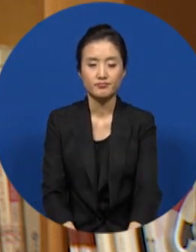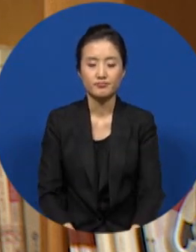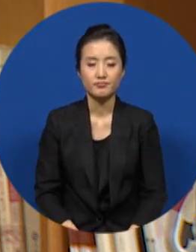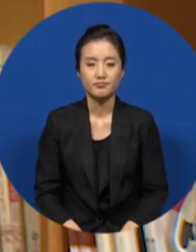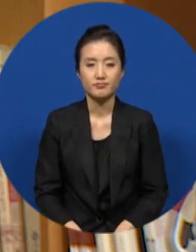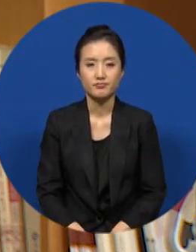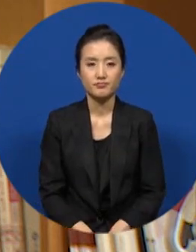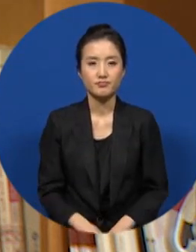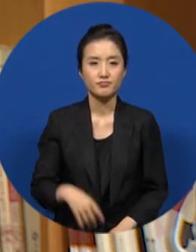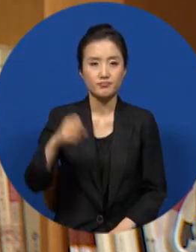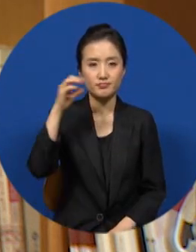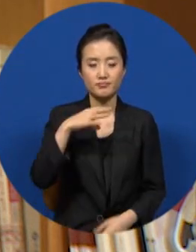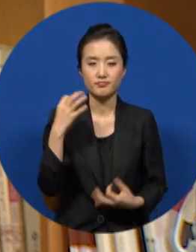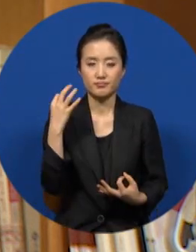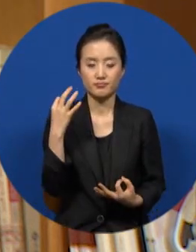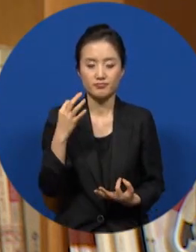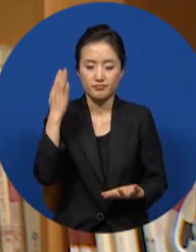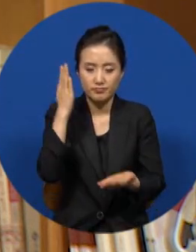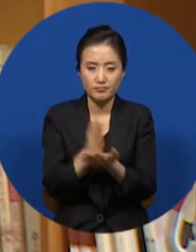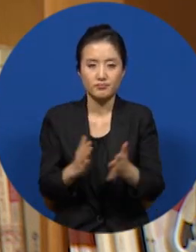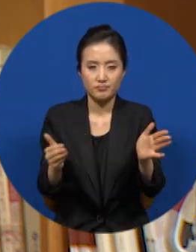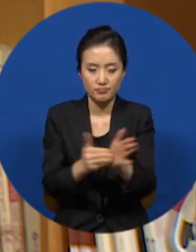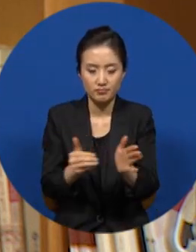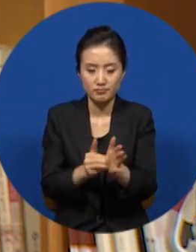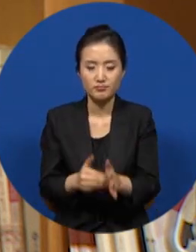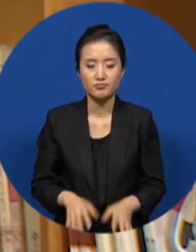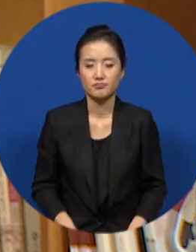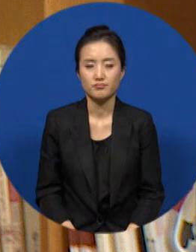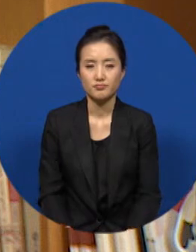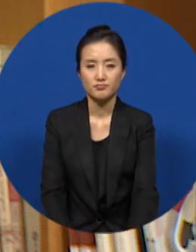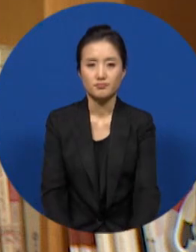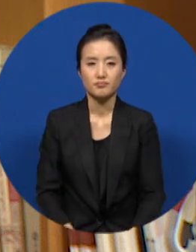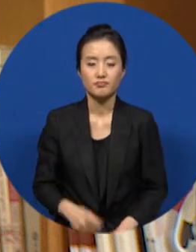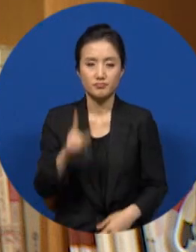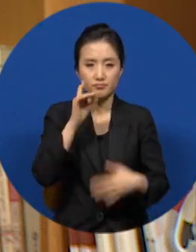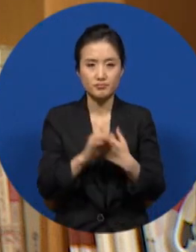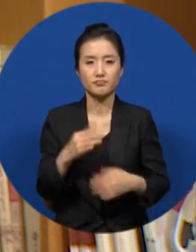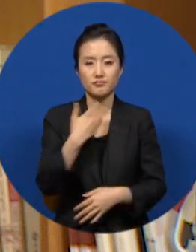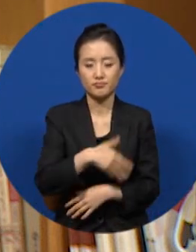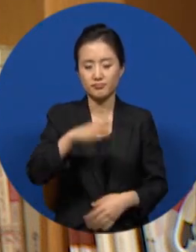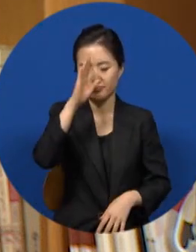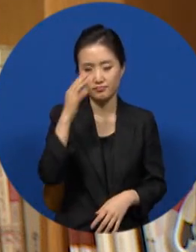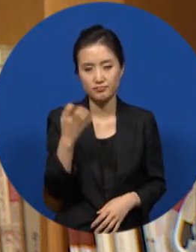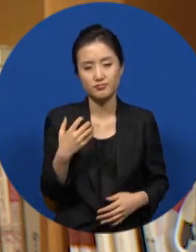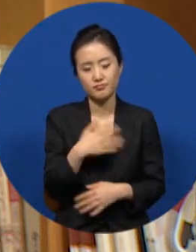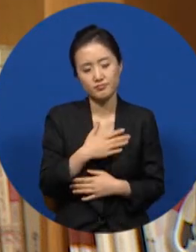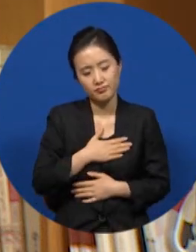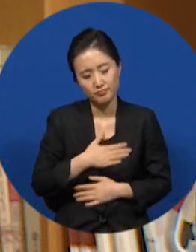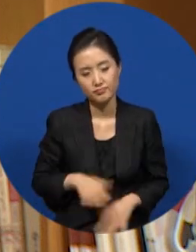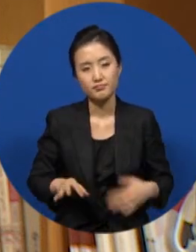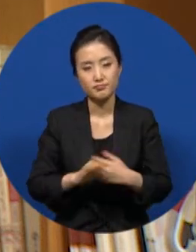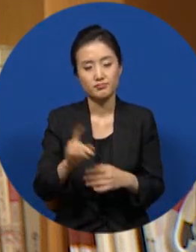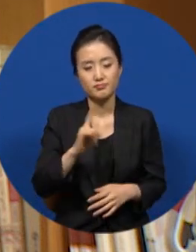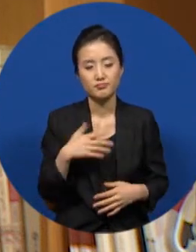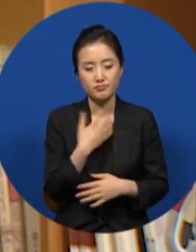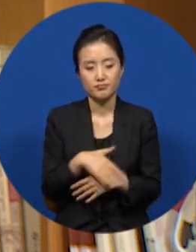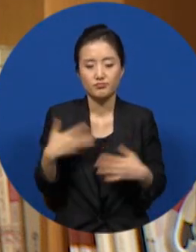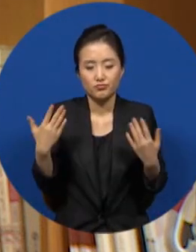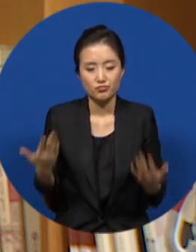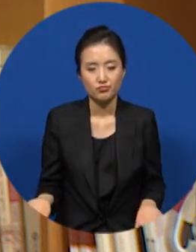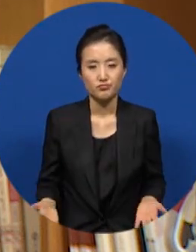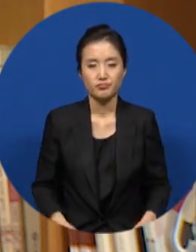앉아 묵상하고 좀 쉬어라 이런 거니까. 그래서 만약에 몸이 아프다, 뭐 너무 피곤하다 이러면은 쉬어야 됩니다.